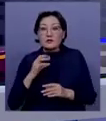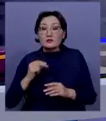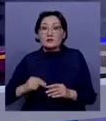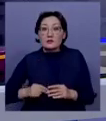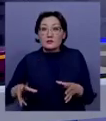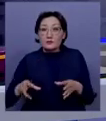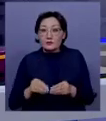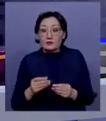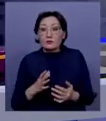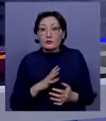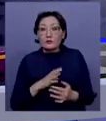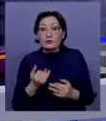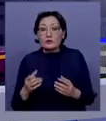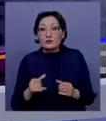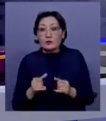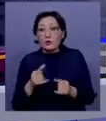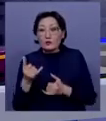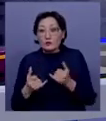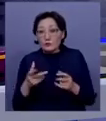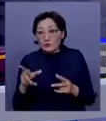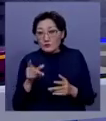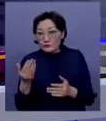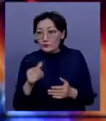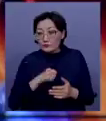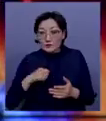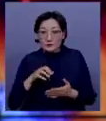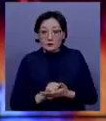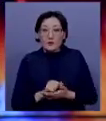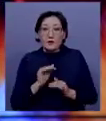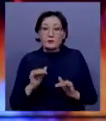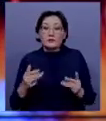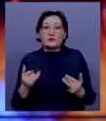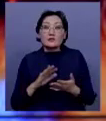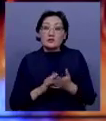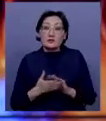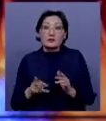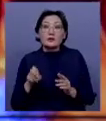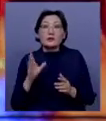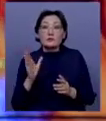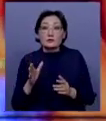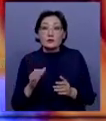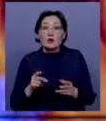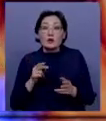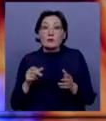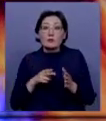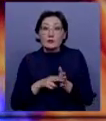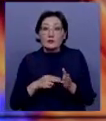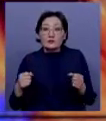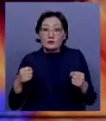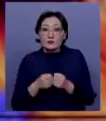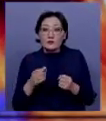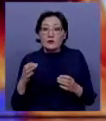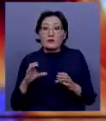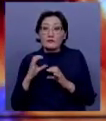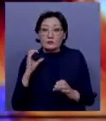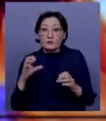бір елі ажырамай олардың күтімімен өзі айналысып келеді. Балалардың ендігі жағдайы қалай болмақ? Пойыз соққан автобус паркінің